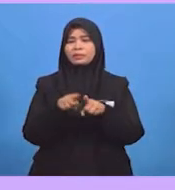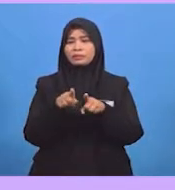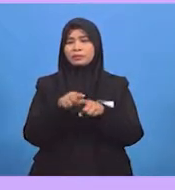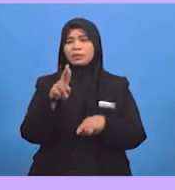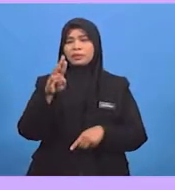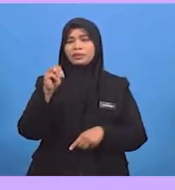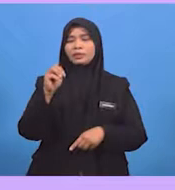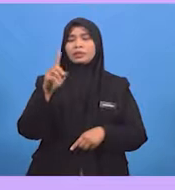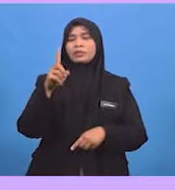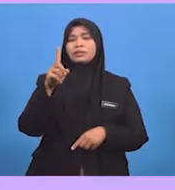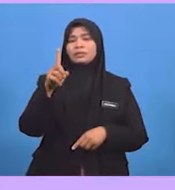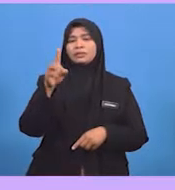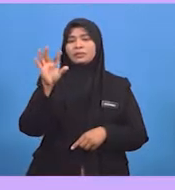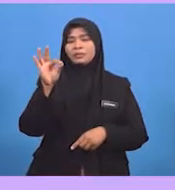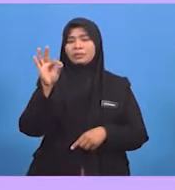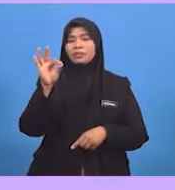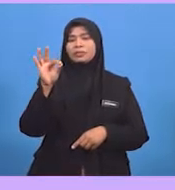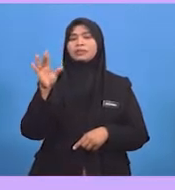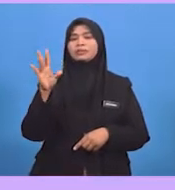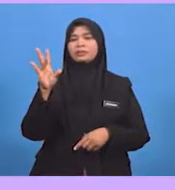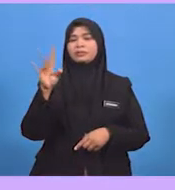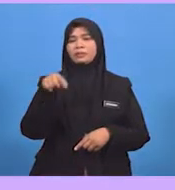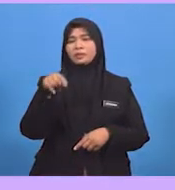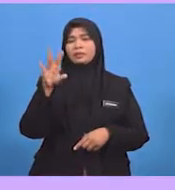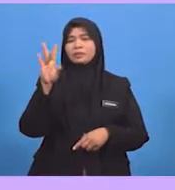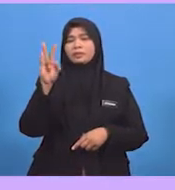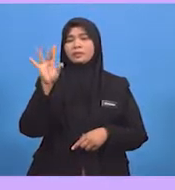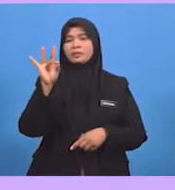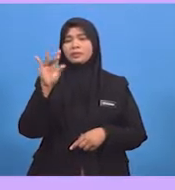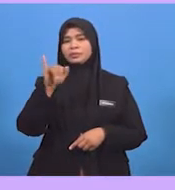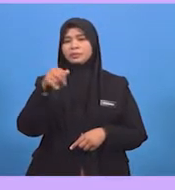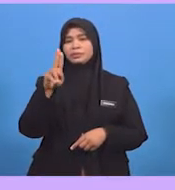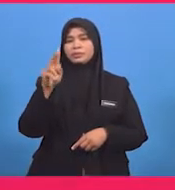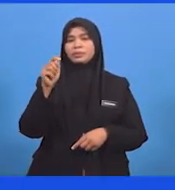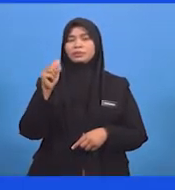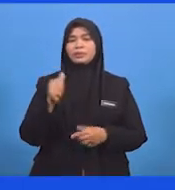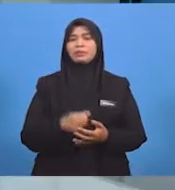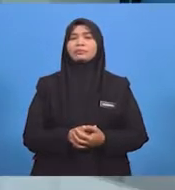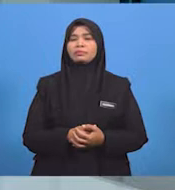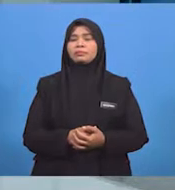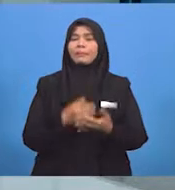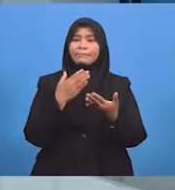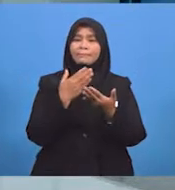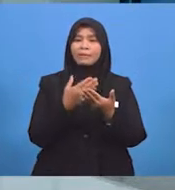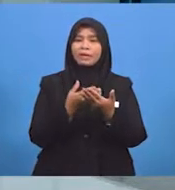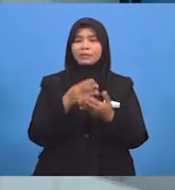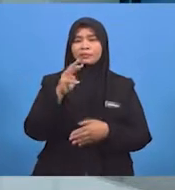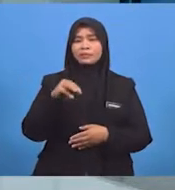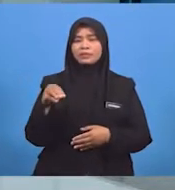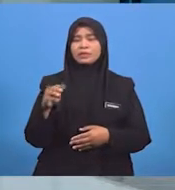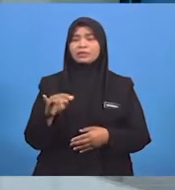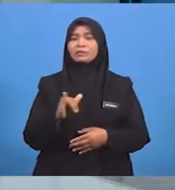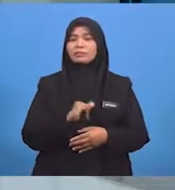Pengeksport di Malaysia akan terima RM19.97 juta. Baik murid-murid, saya